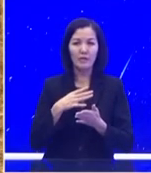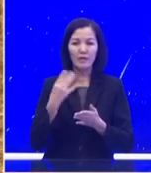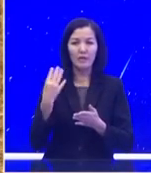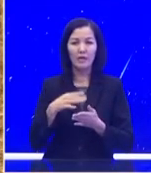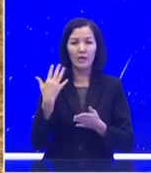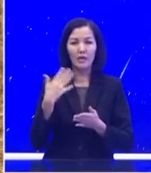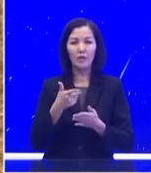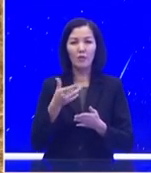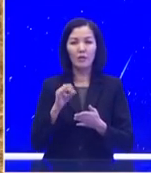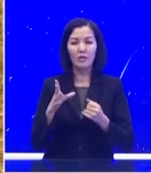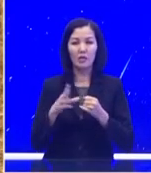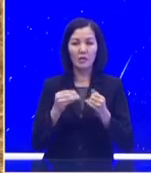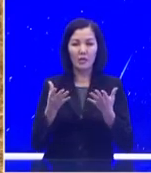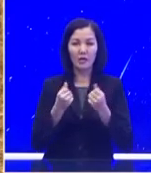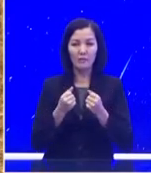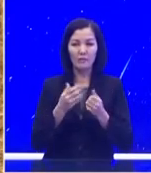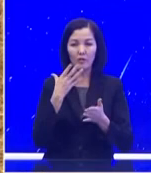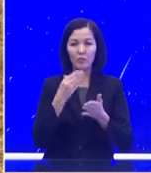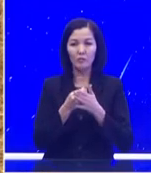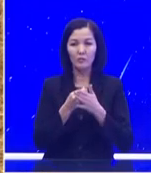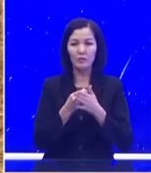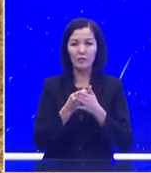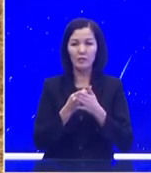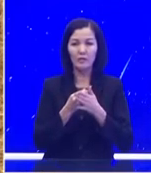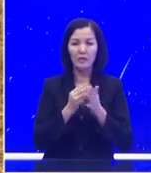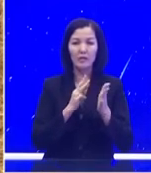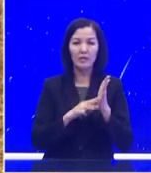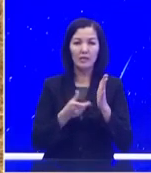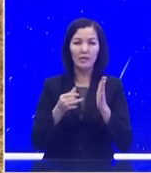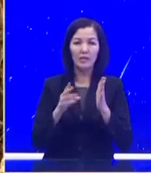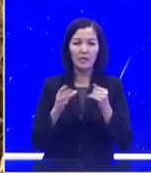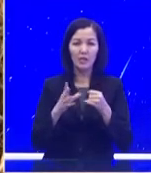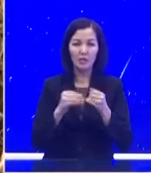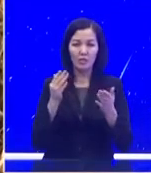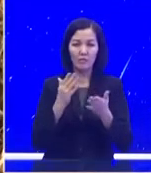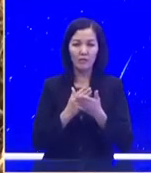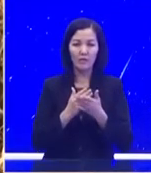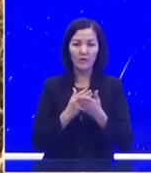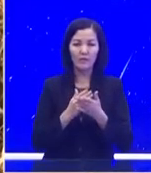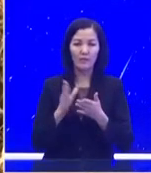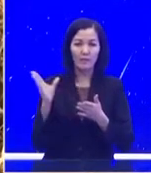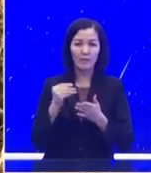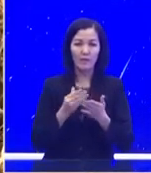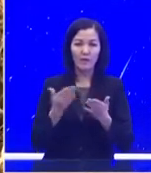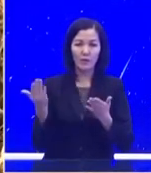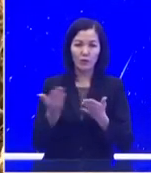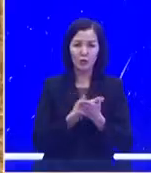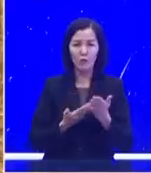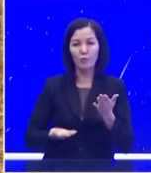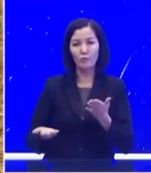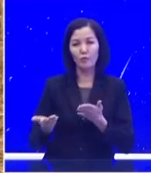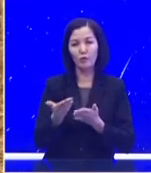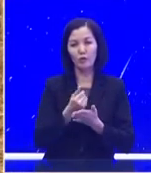40-50 гектар. Сонан кейін өзіміздің ауданнан алған 80 гектардай бір шабындығымыз бар. Шығын өзіміз аламыз, өзіміз сатып аламыз.